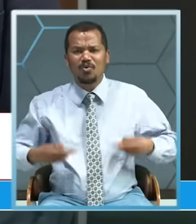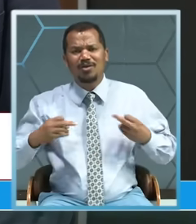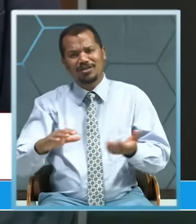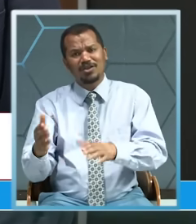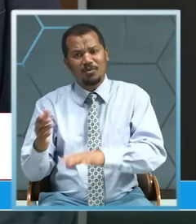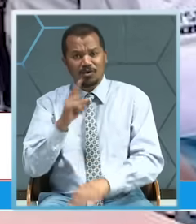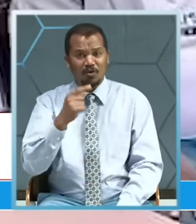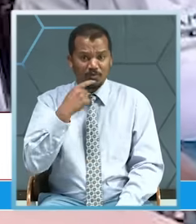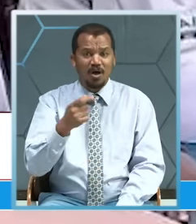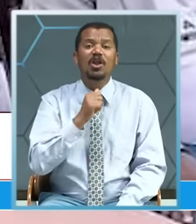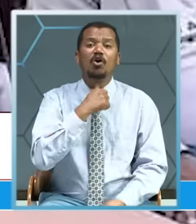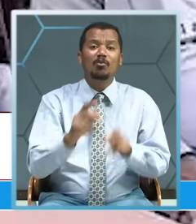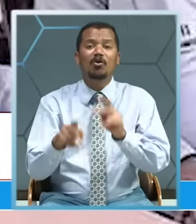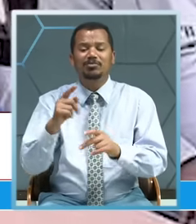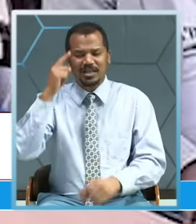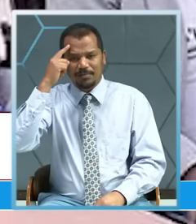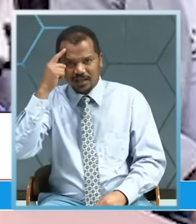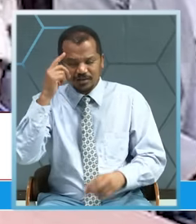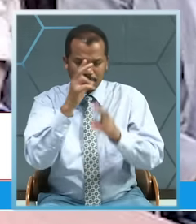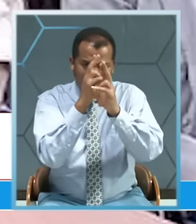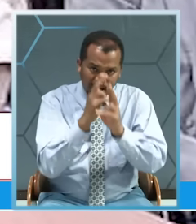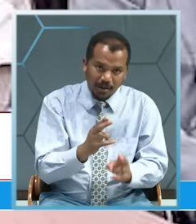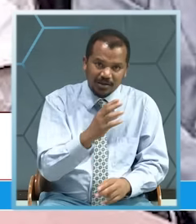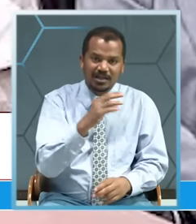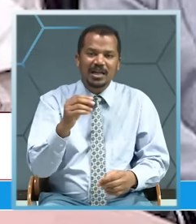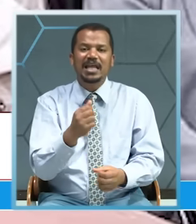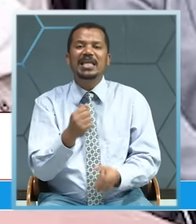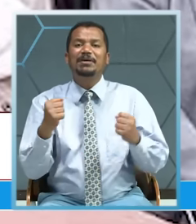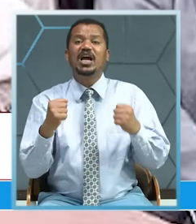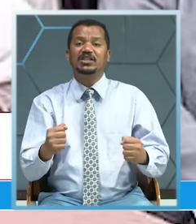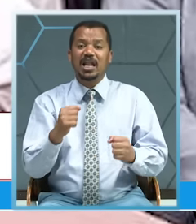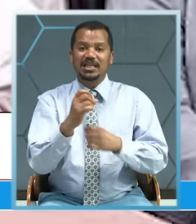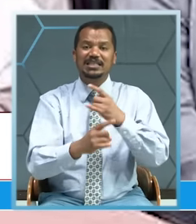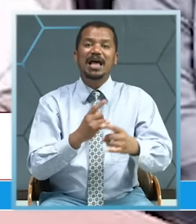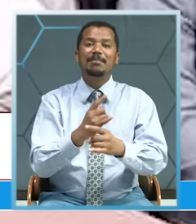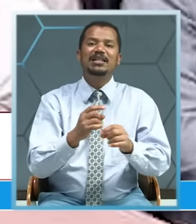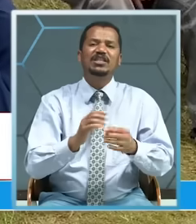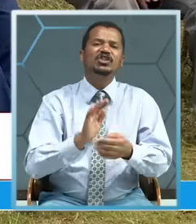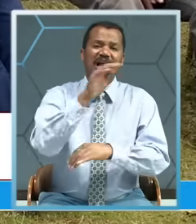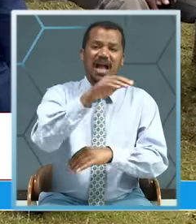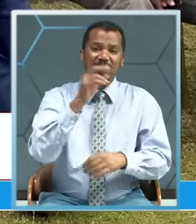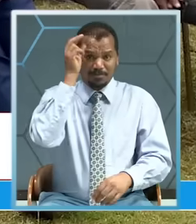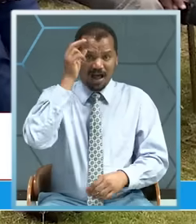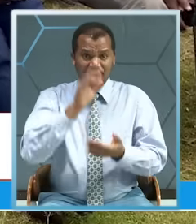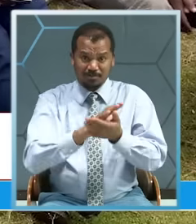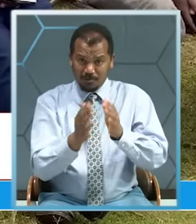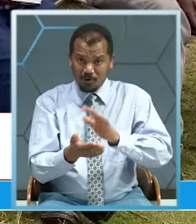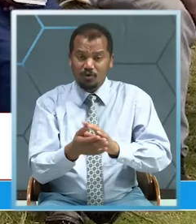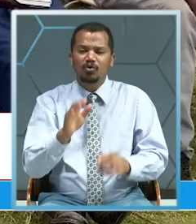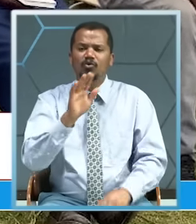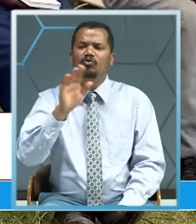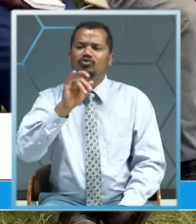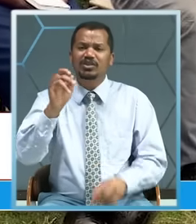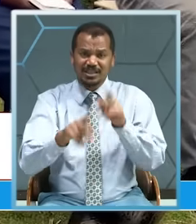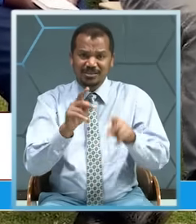ህይወት ያለፈ ነው ብለዋል። የኦሮሞ ህዝብ የመተሳሰብ መከባበርና የመቻቻል ዘመን ተሻጋሪ ባህል ባለቤት በመሆኑ